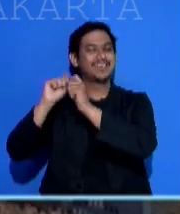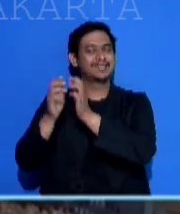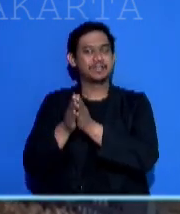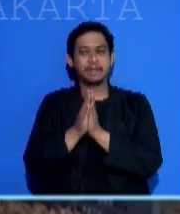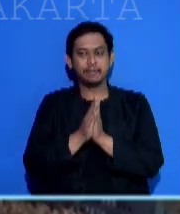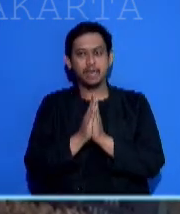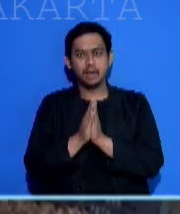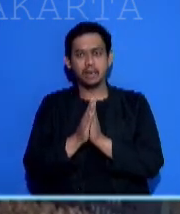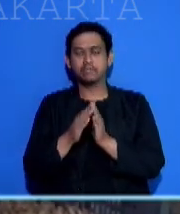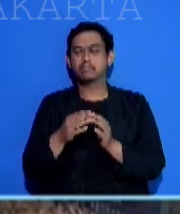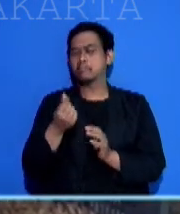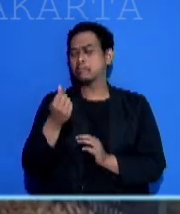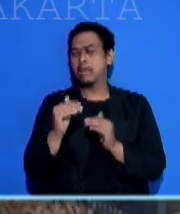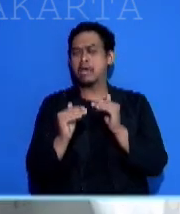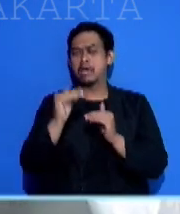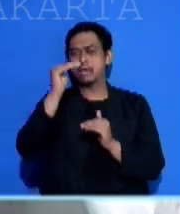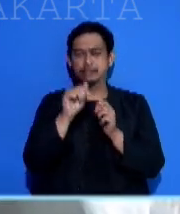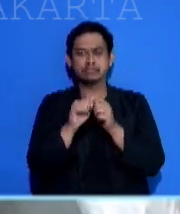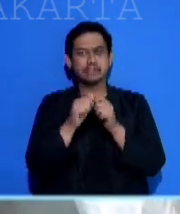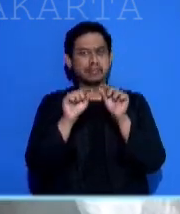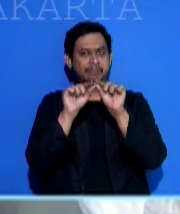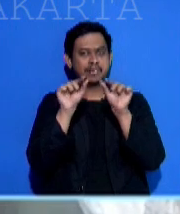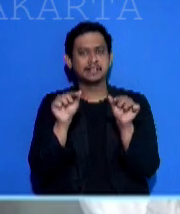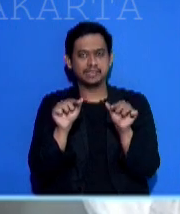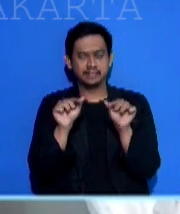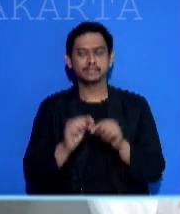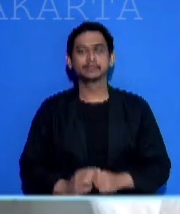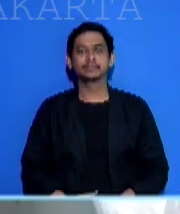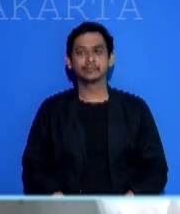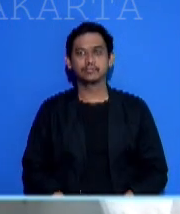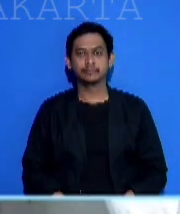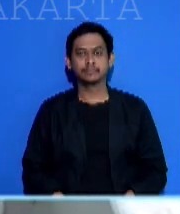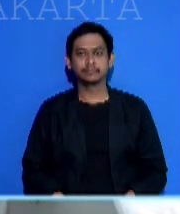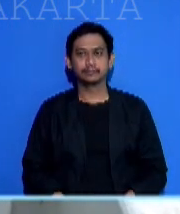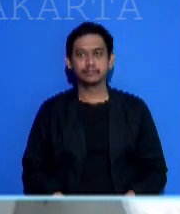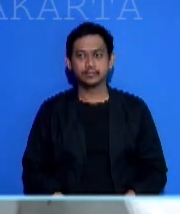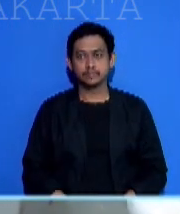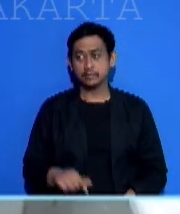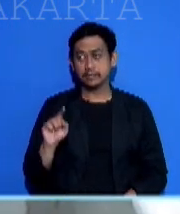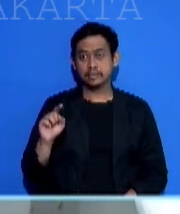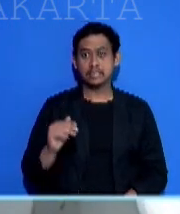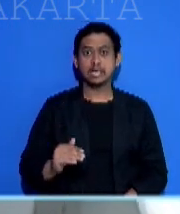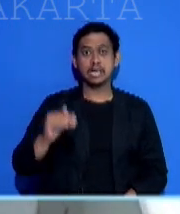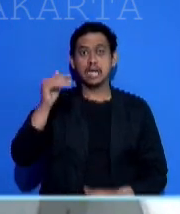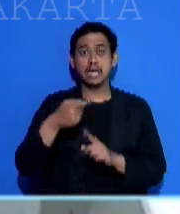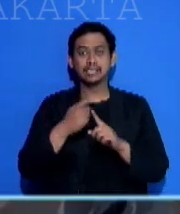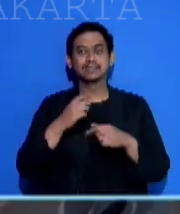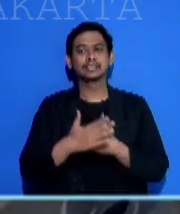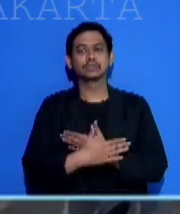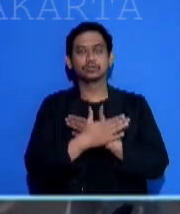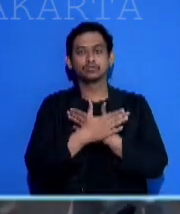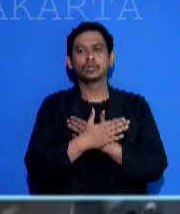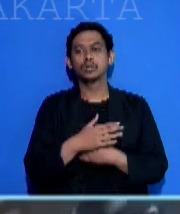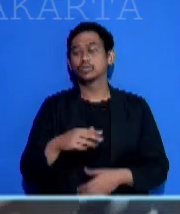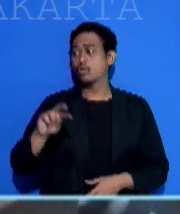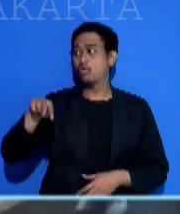mindak. Mindaing panyuwunan mete menika mboten namung saking laladan Gunung Kidul kemawon ananging ugi saking sanjawining Gunung Kidul enggo